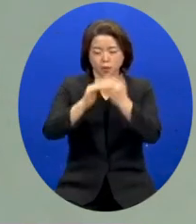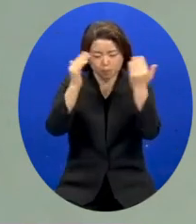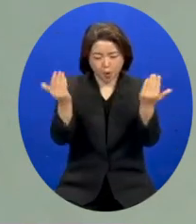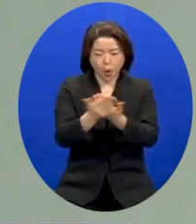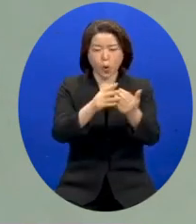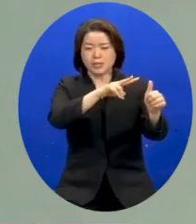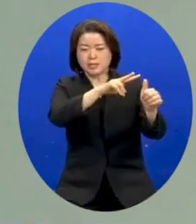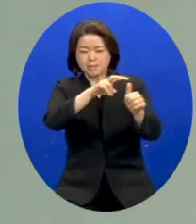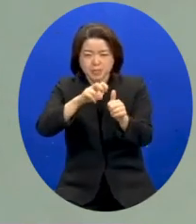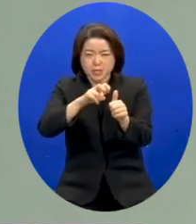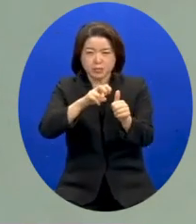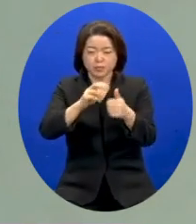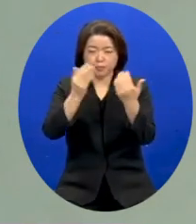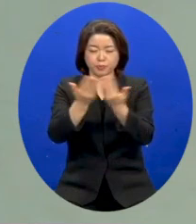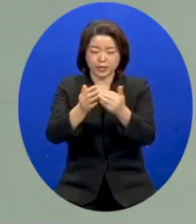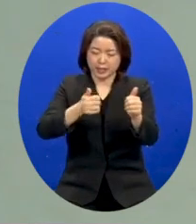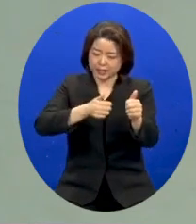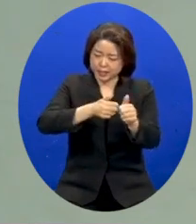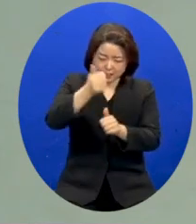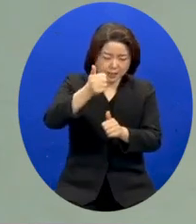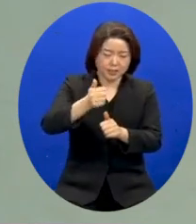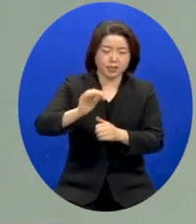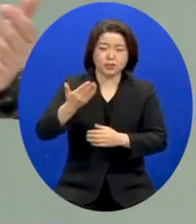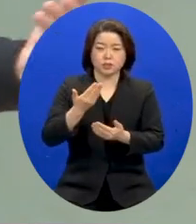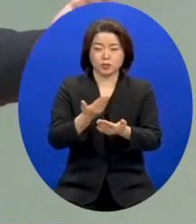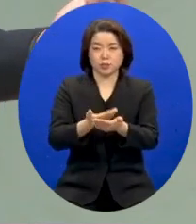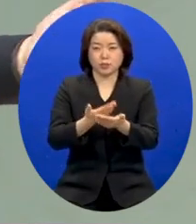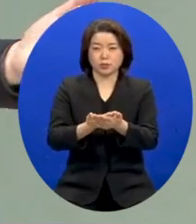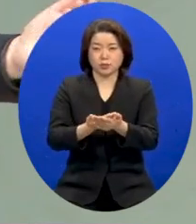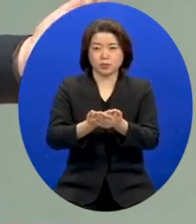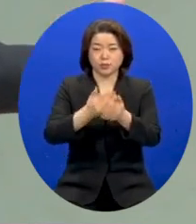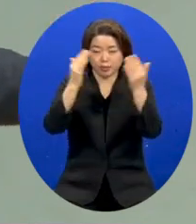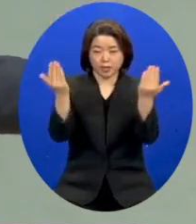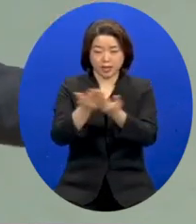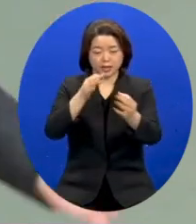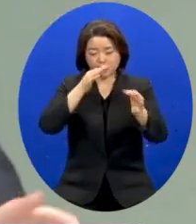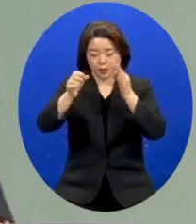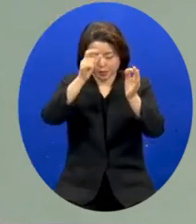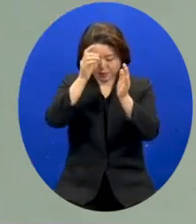다 이기고 넘어서게 하소서. 우리 다 같이 통성으로 기도하겠습니다.